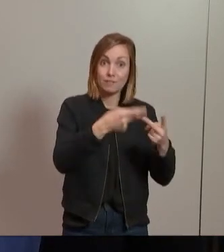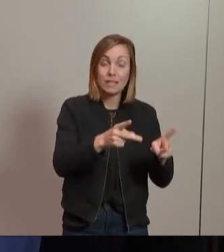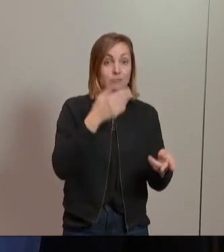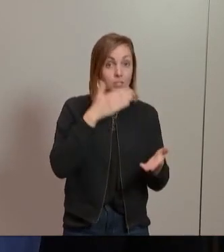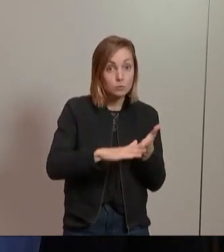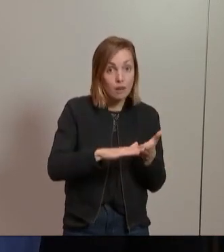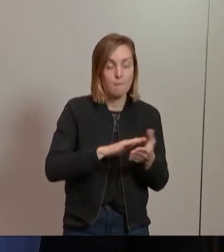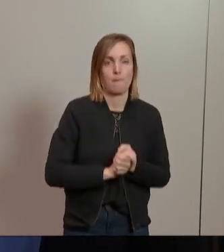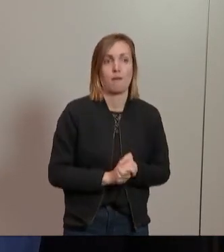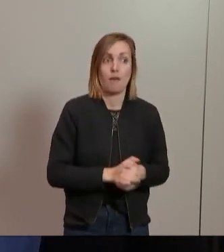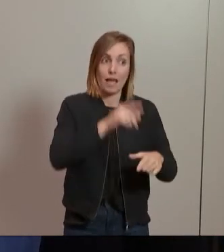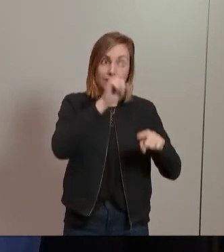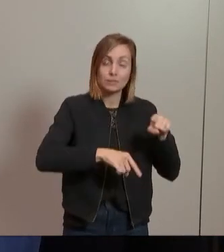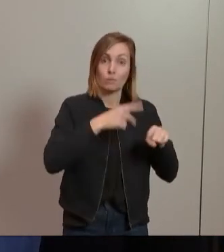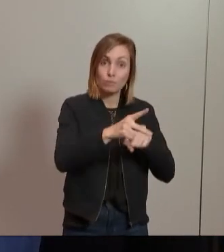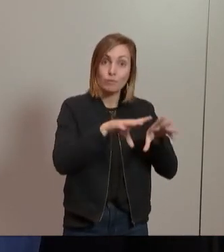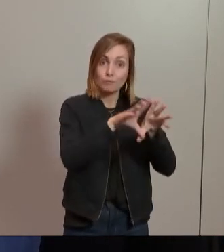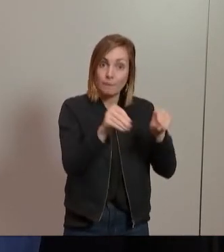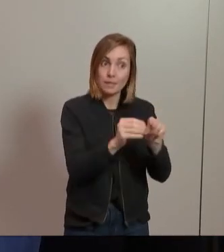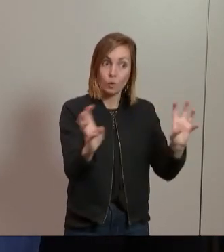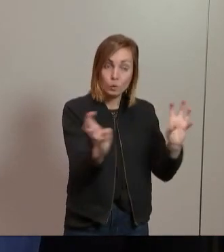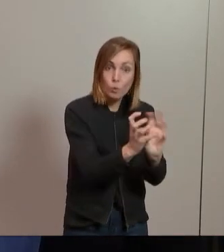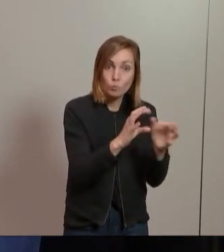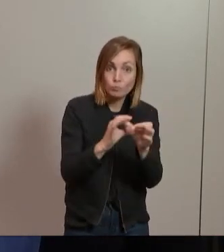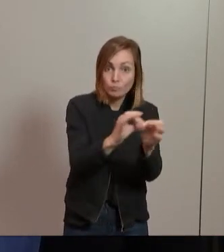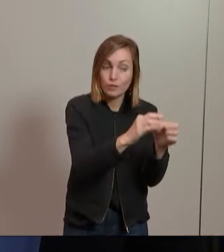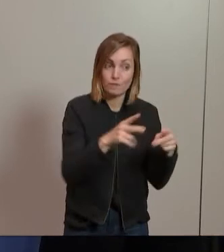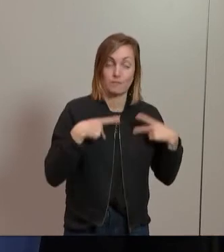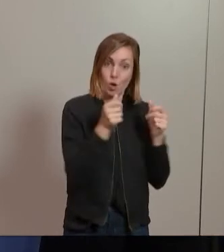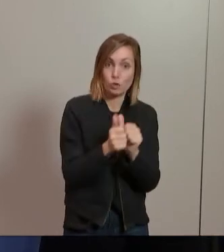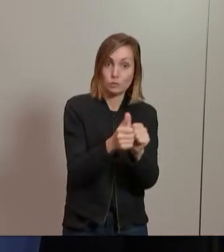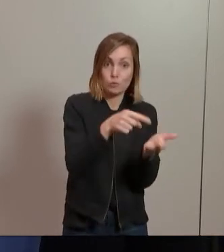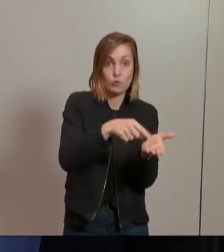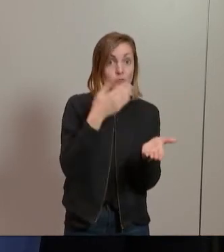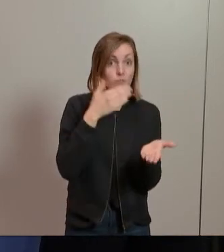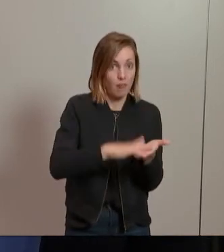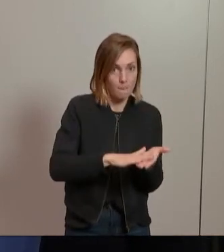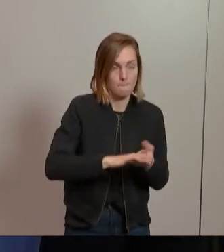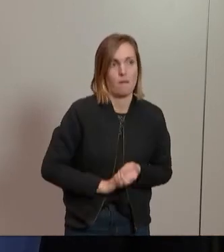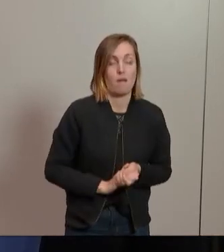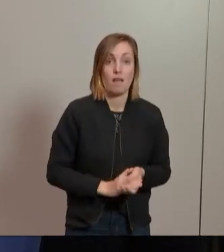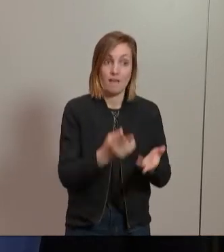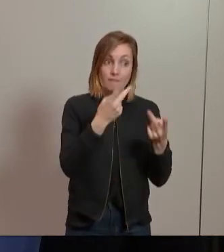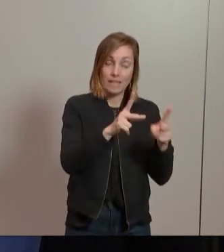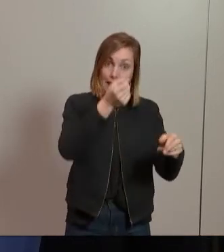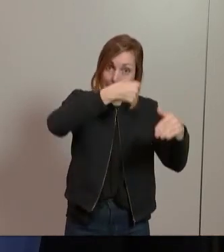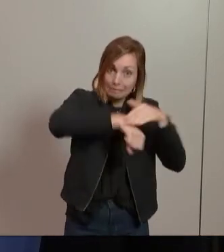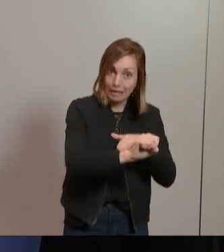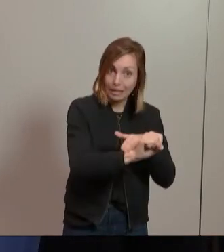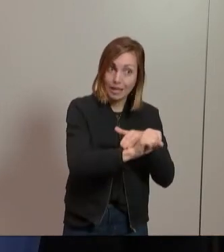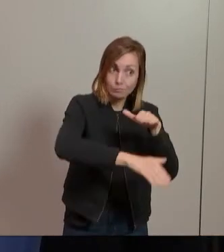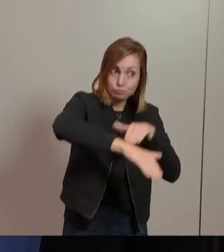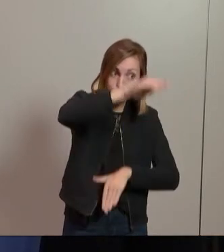l'interdiction faite à cette famille de se regrouper pour vivre ensemble à Jérusalem, la ville où il est né et entend